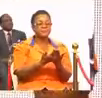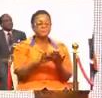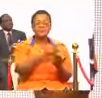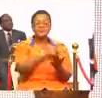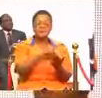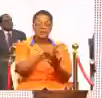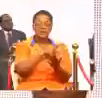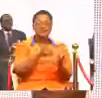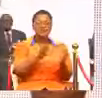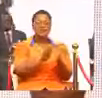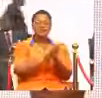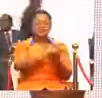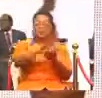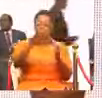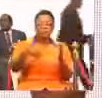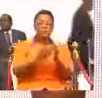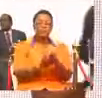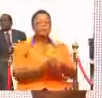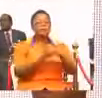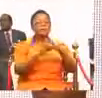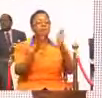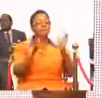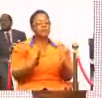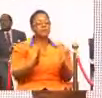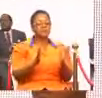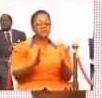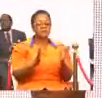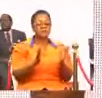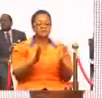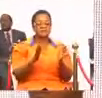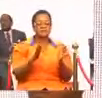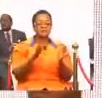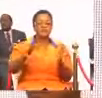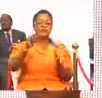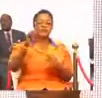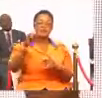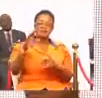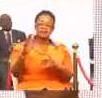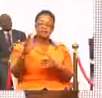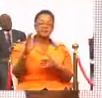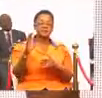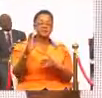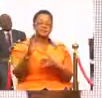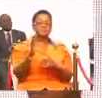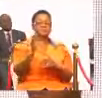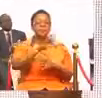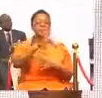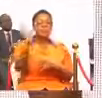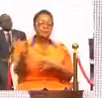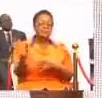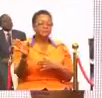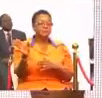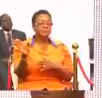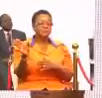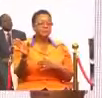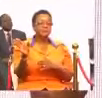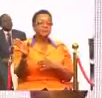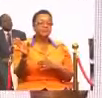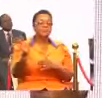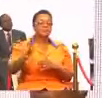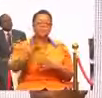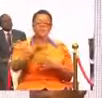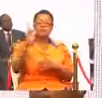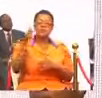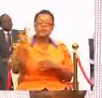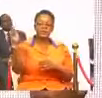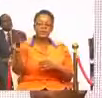delegates na wafuazi wote wa chama cha ANC, chama cha Wiper, chama cha Ford